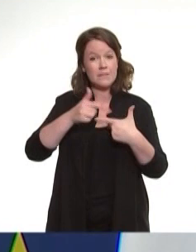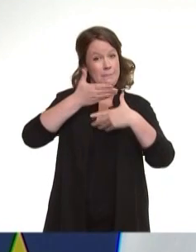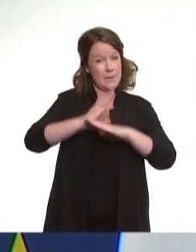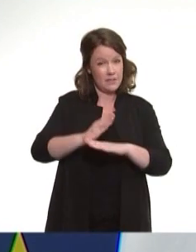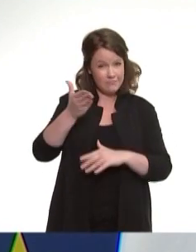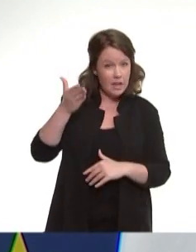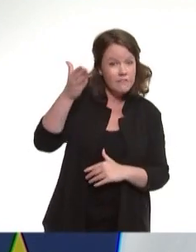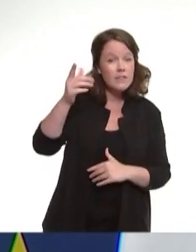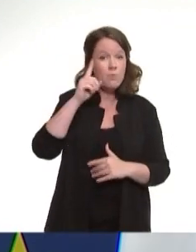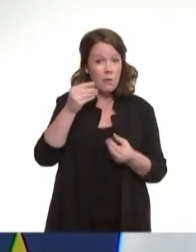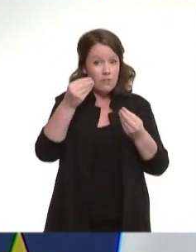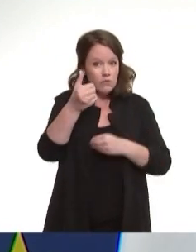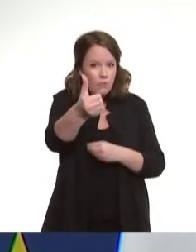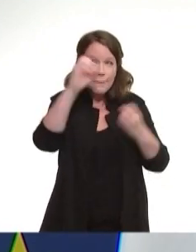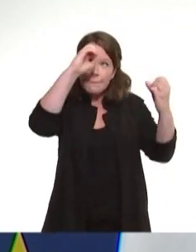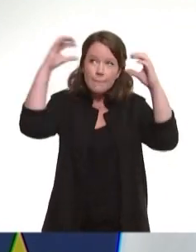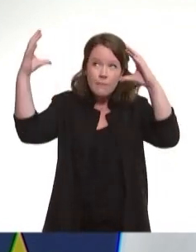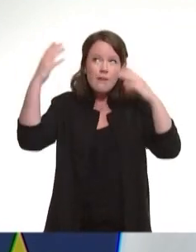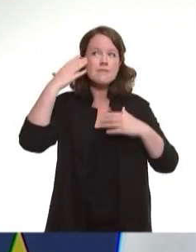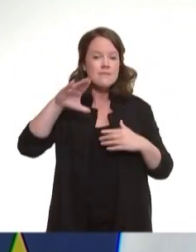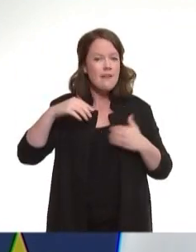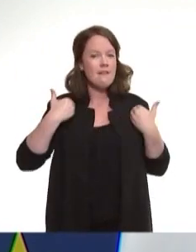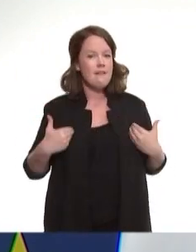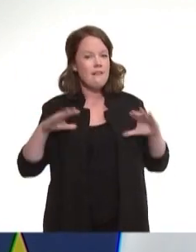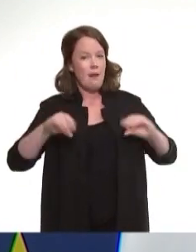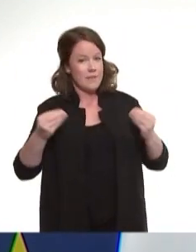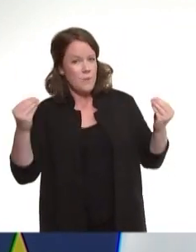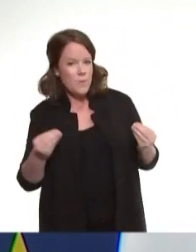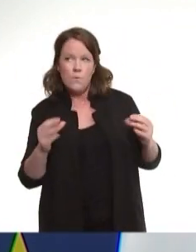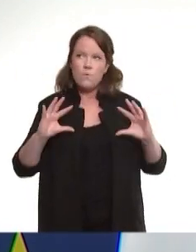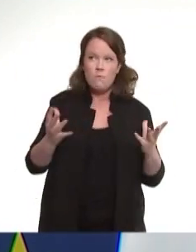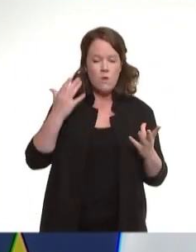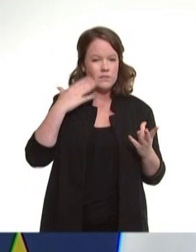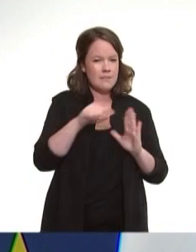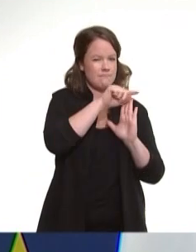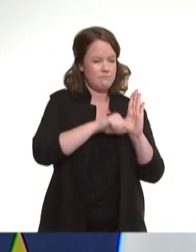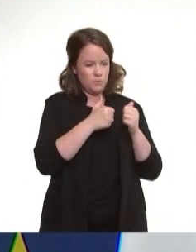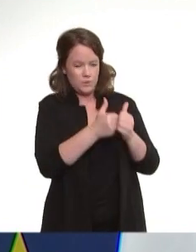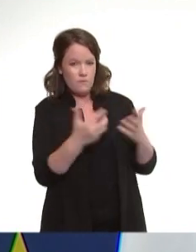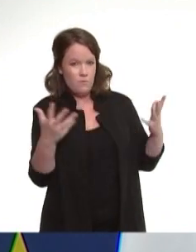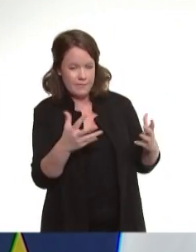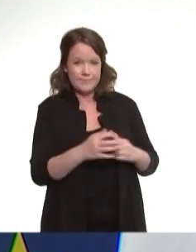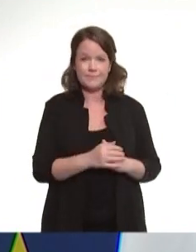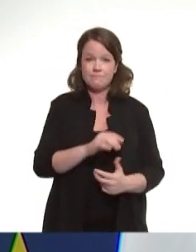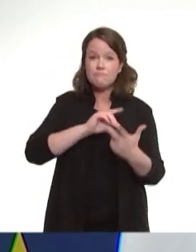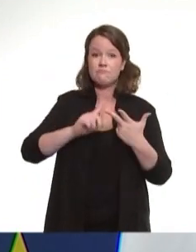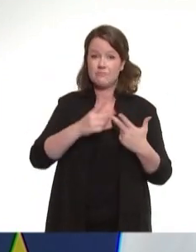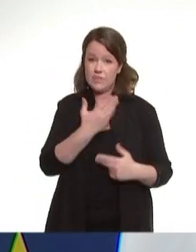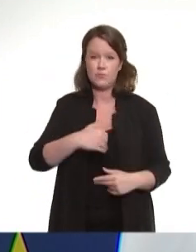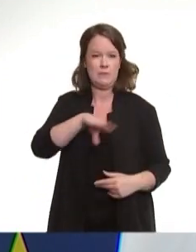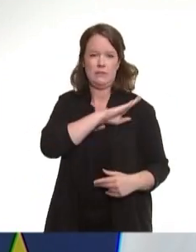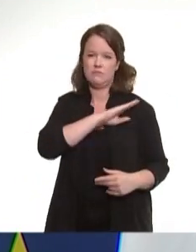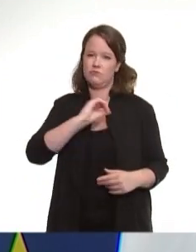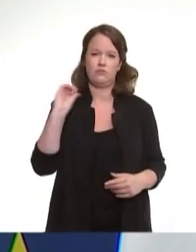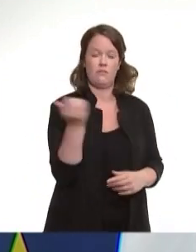l'hiver où ils vont en fonction du lieu de vie dans lequel ils résident et puis responsabilisation parce que dans cette